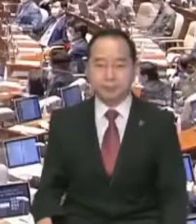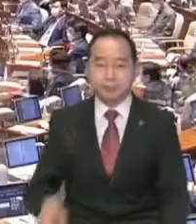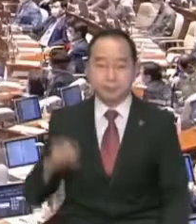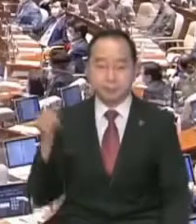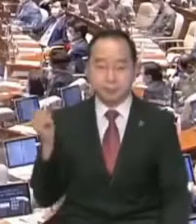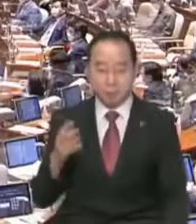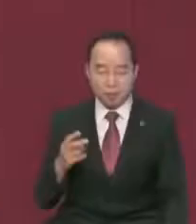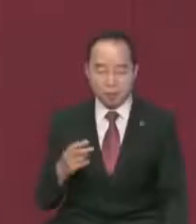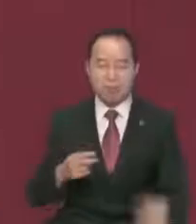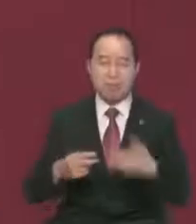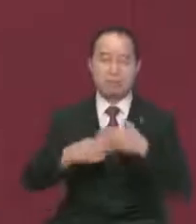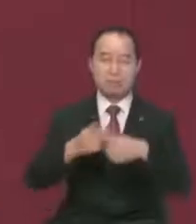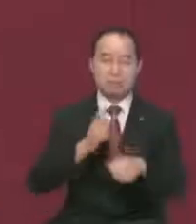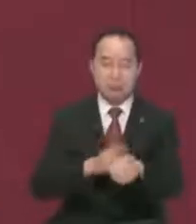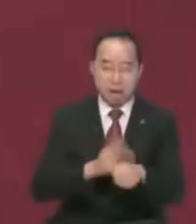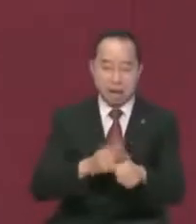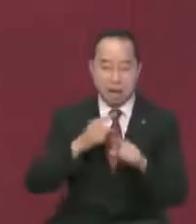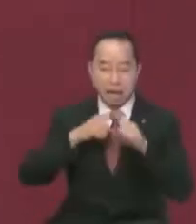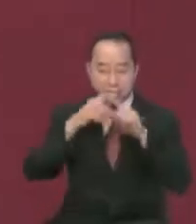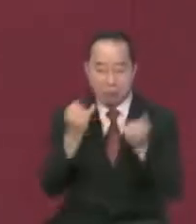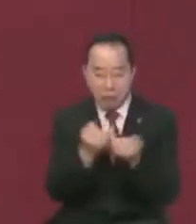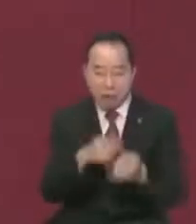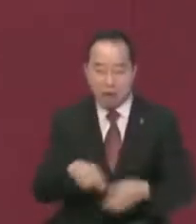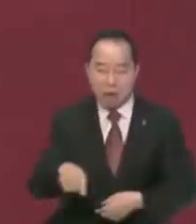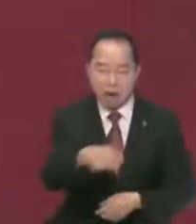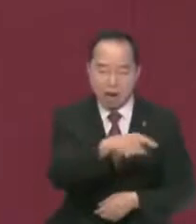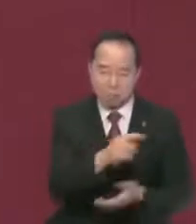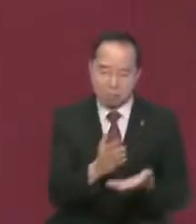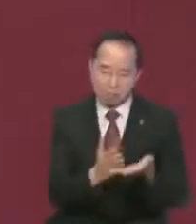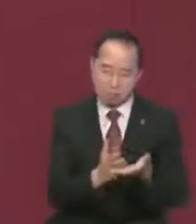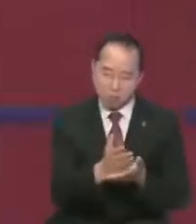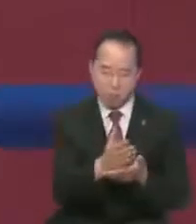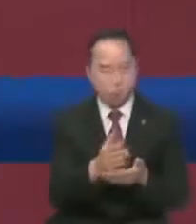또한 의료진의 헌신과 전문성이 크게 기여했습니다.